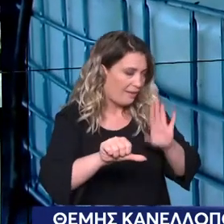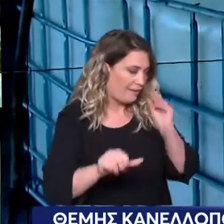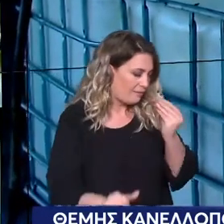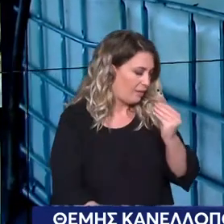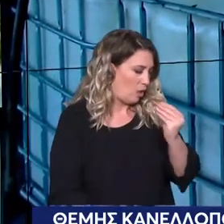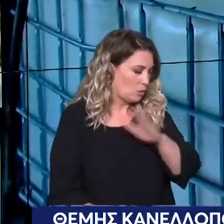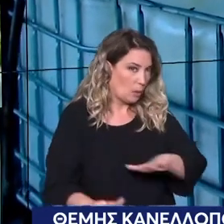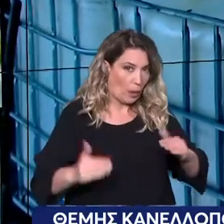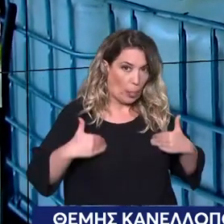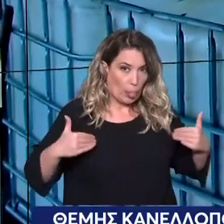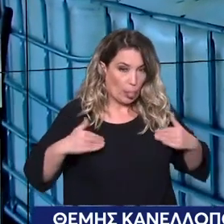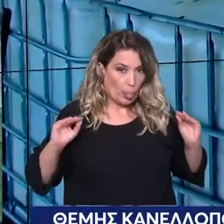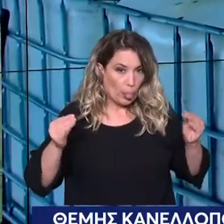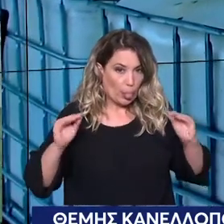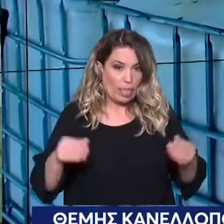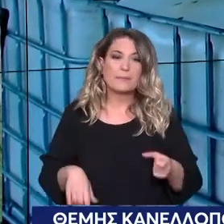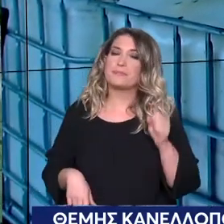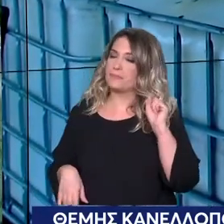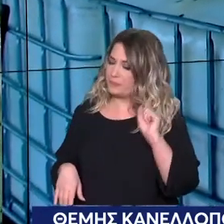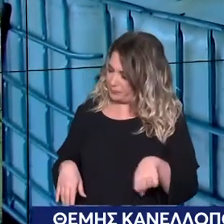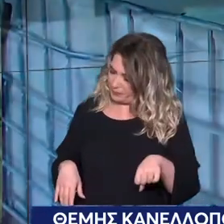Ανήλικοι και έχουν πάει να κλέψουν λάδι.